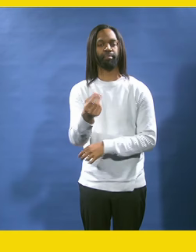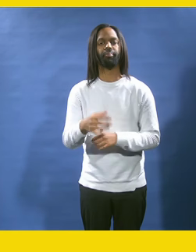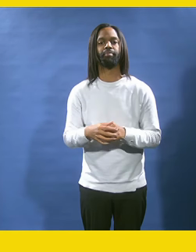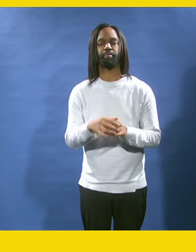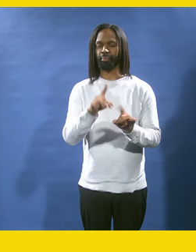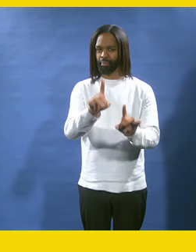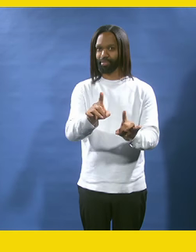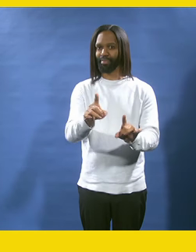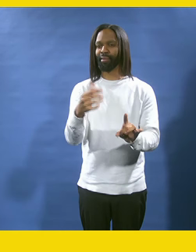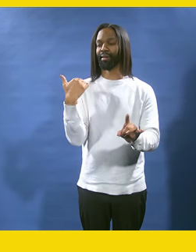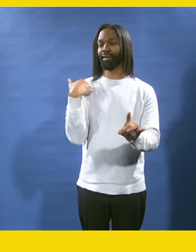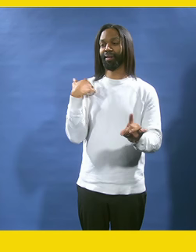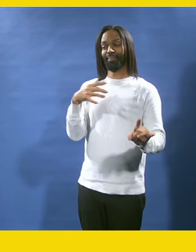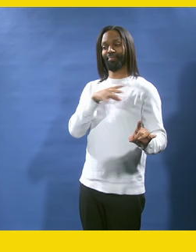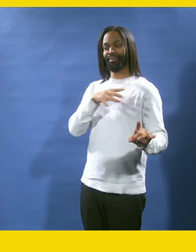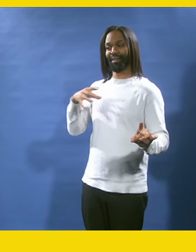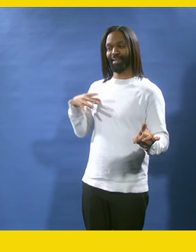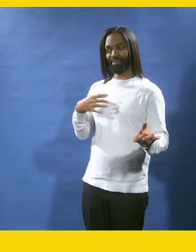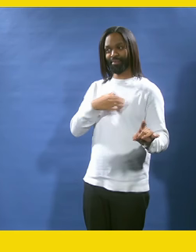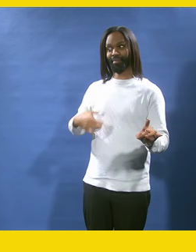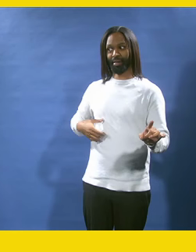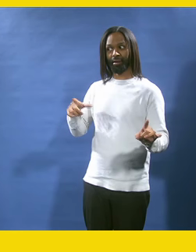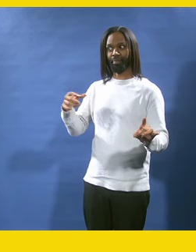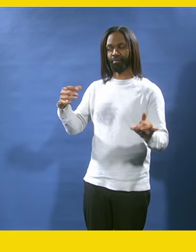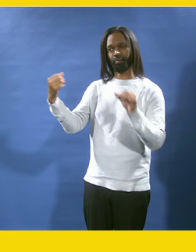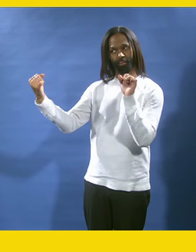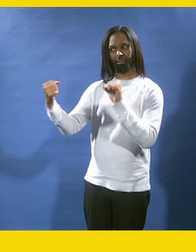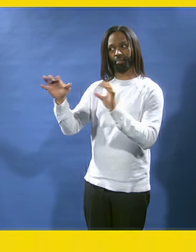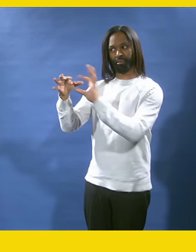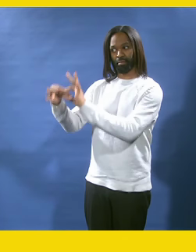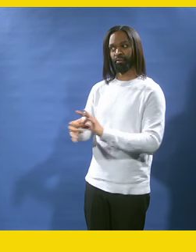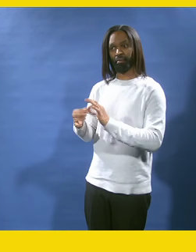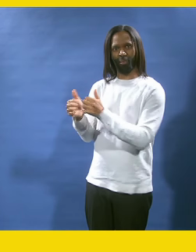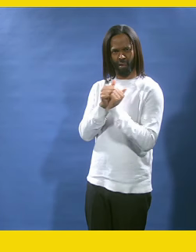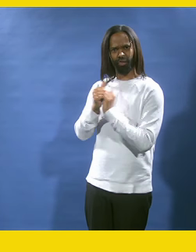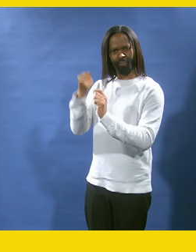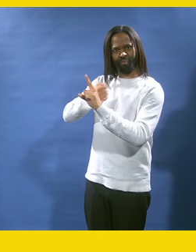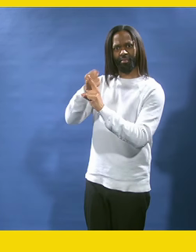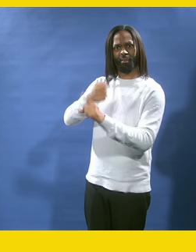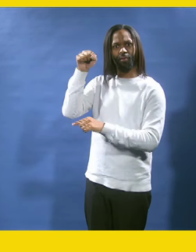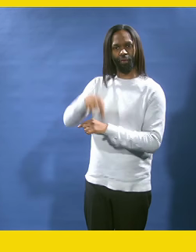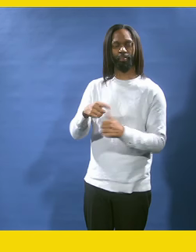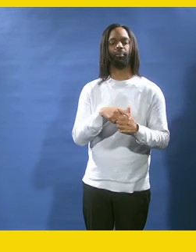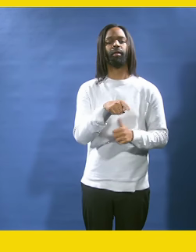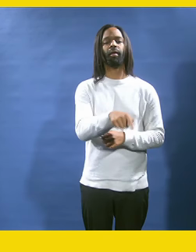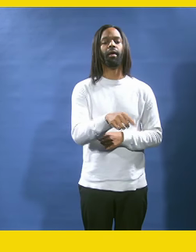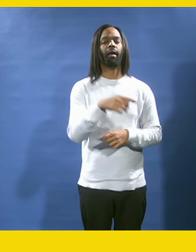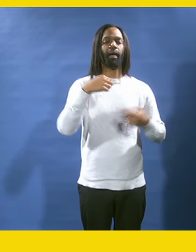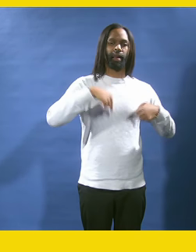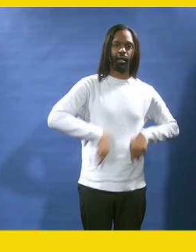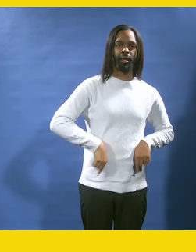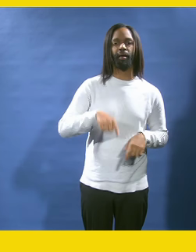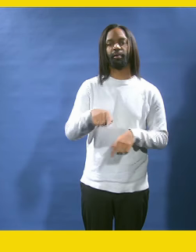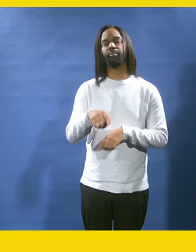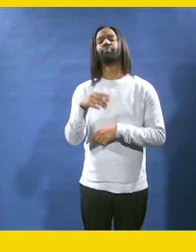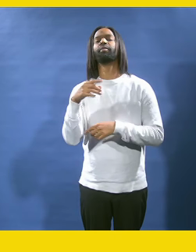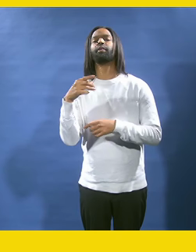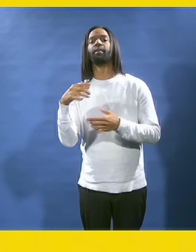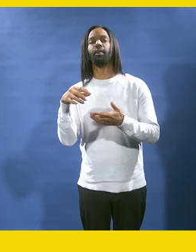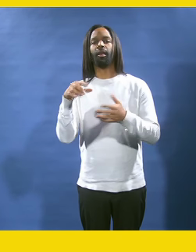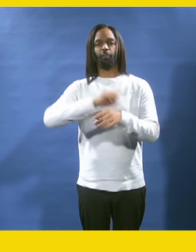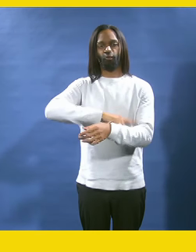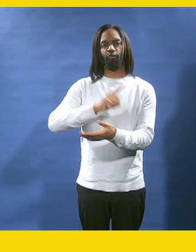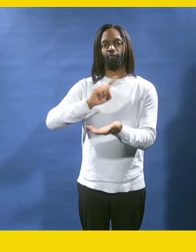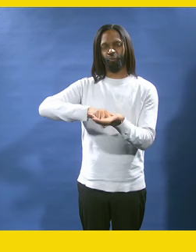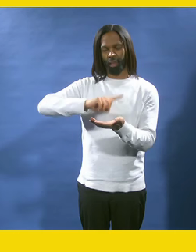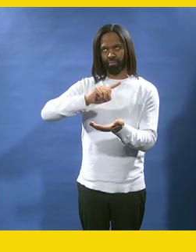sur les propos de Madame Berzéguian. Oui, nous devons faire front commun avec l'État, la Fédération régionale des CIDFF, de façon à